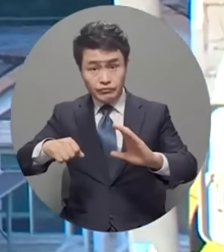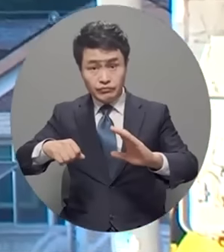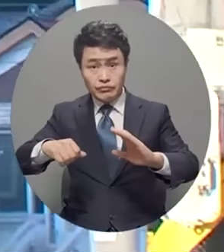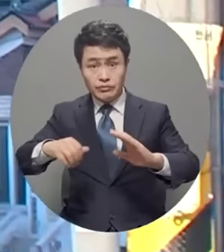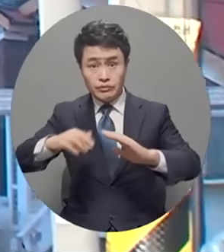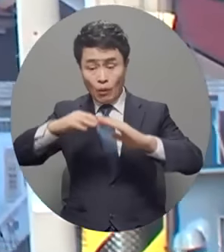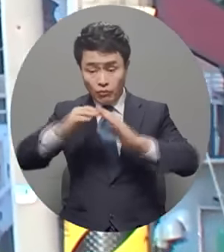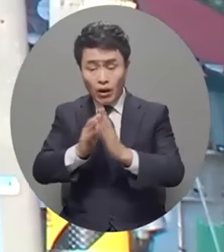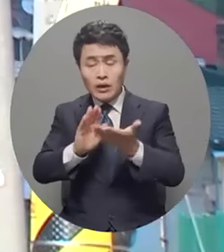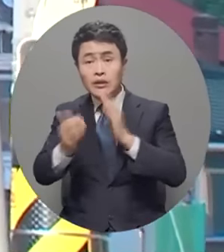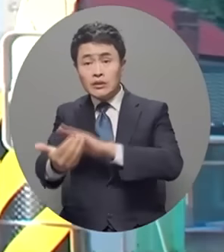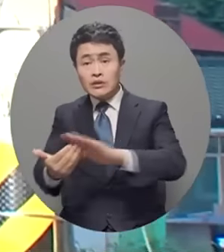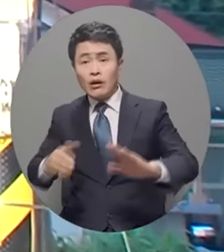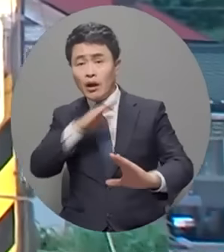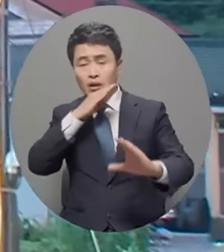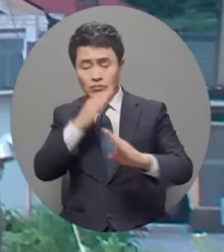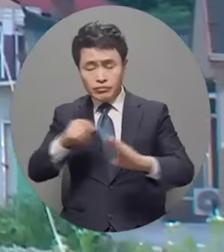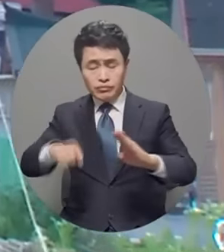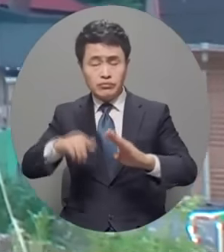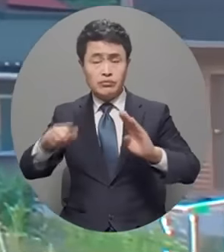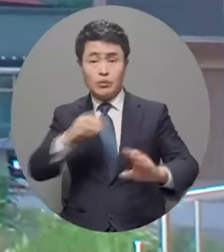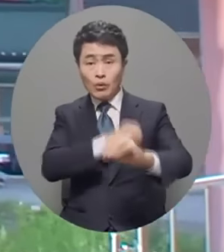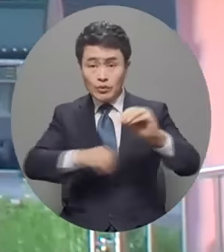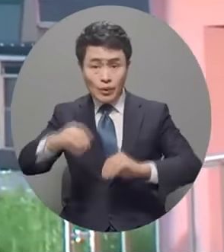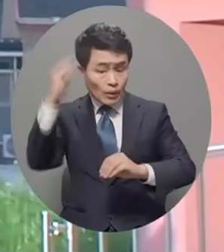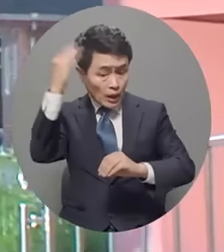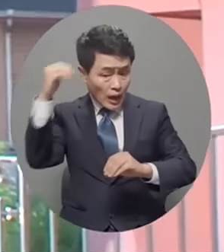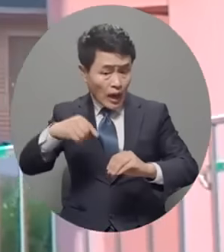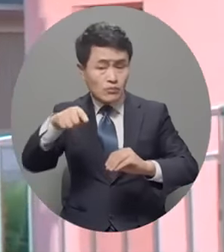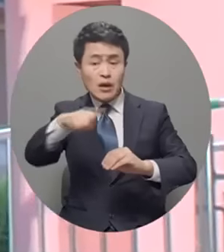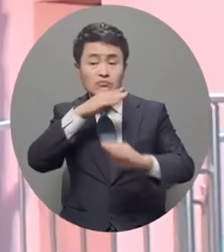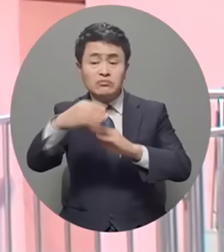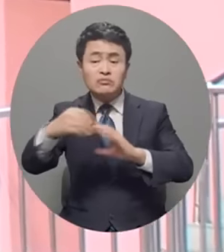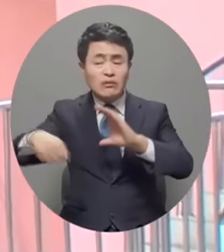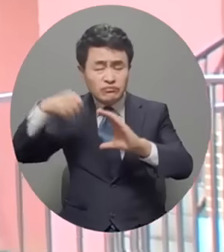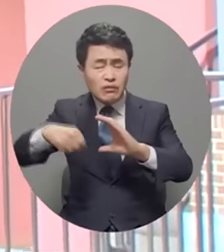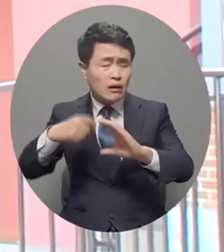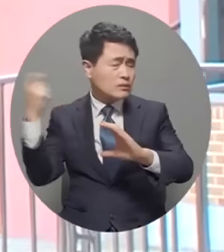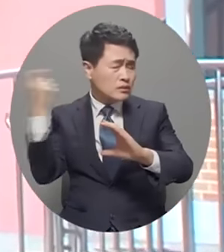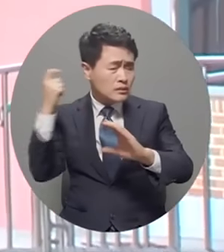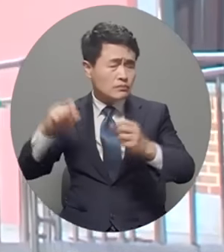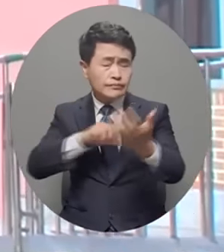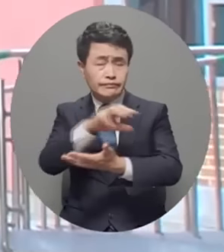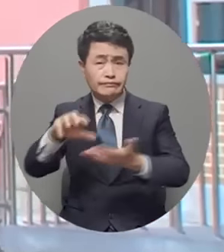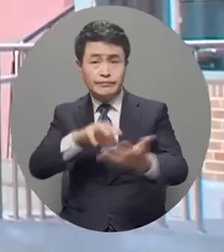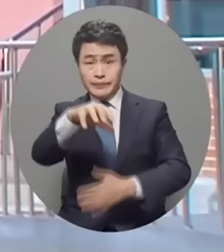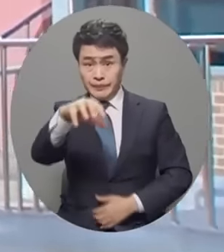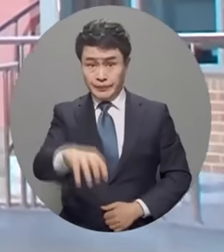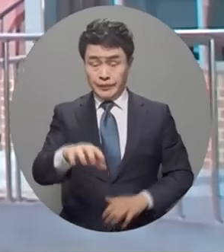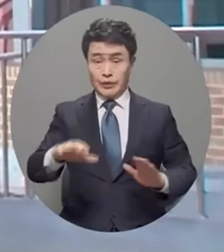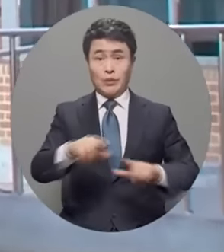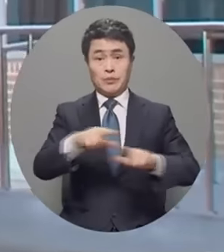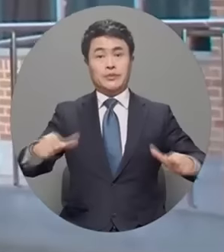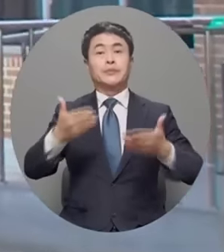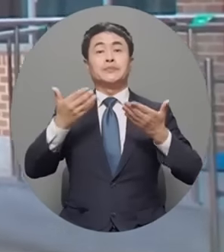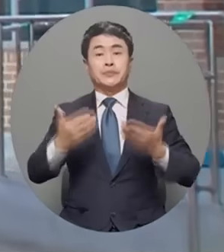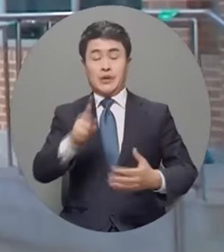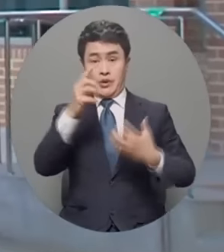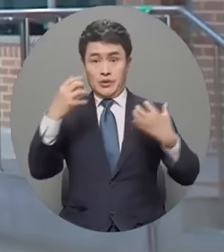전까지는 대북방송은 물론 대남방송도 시끄럽게 들리던 곳이었습니다. 마을은 오늘 평소처럼 조용한 가운데